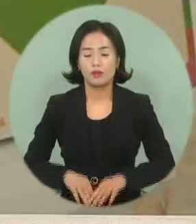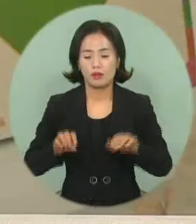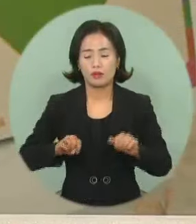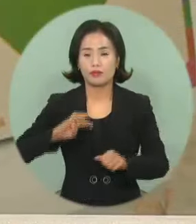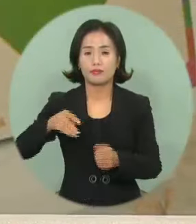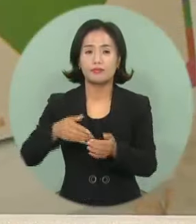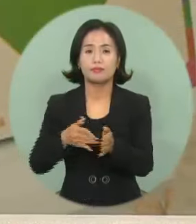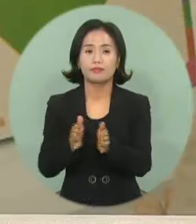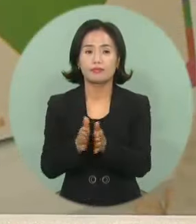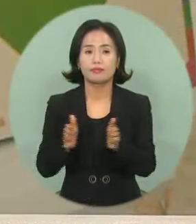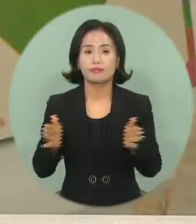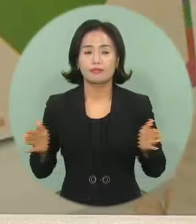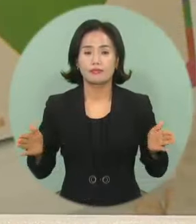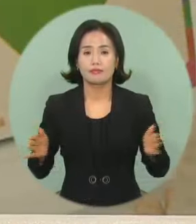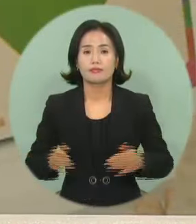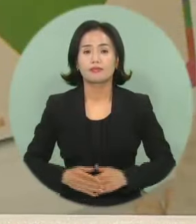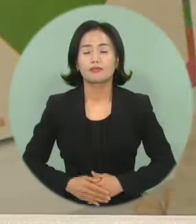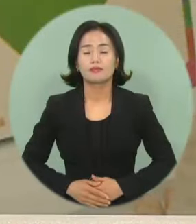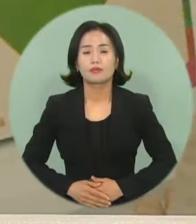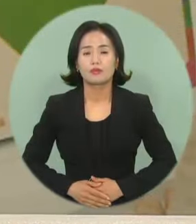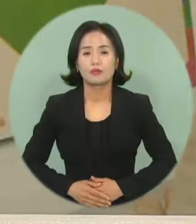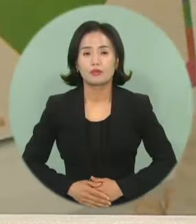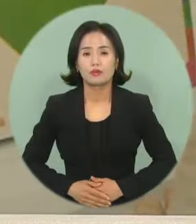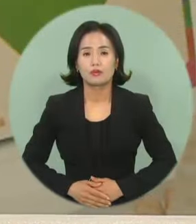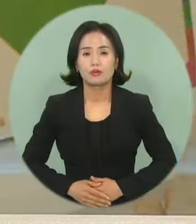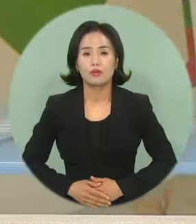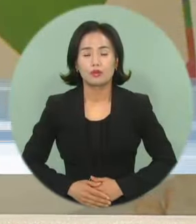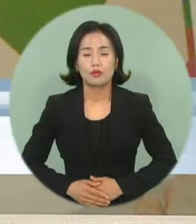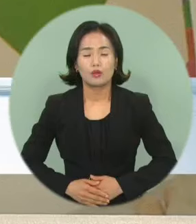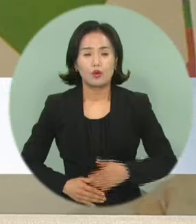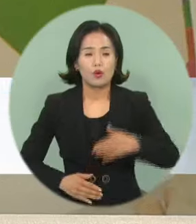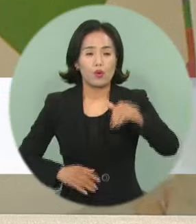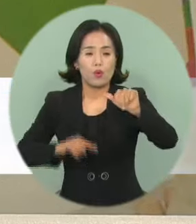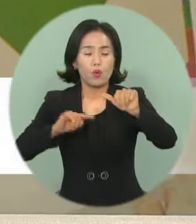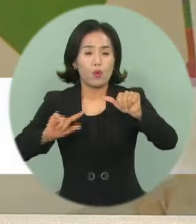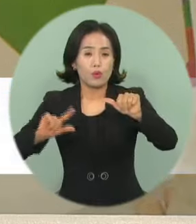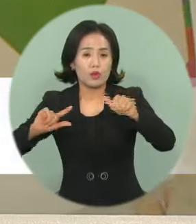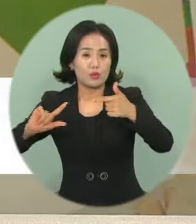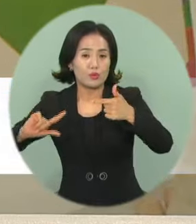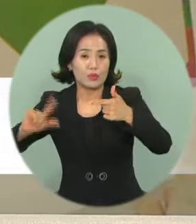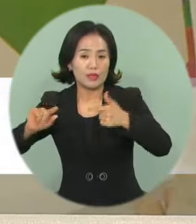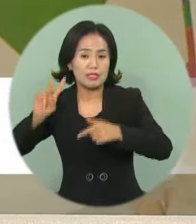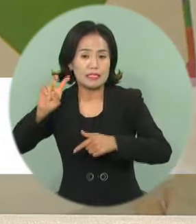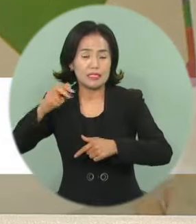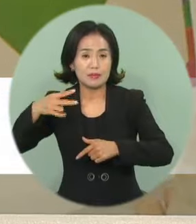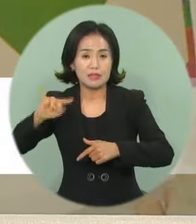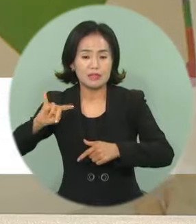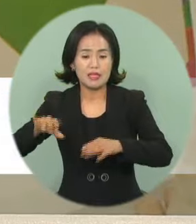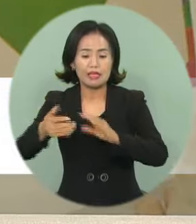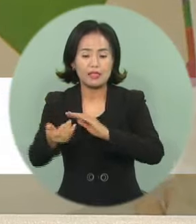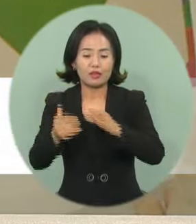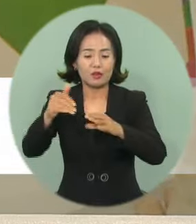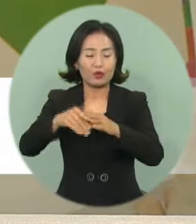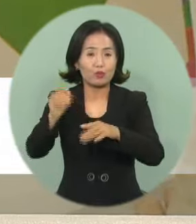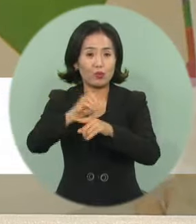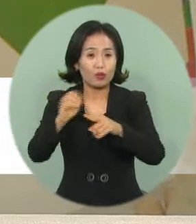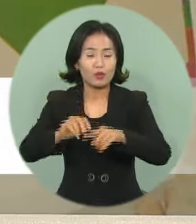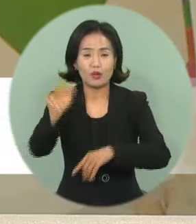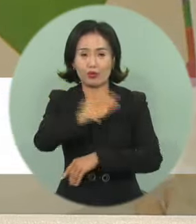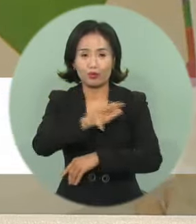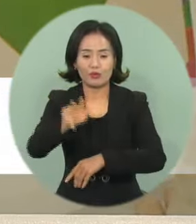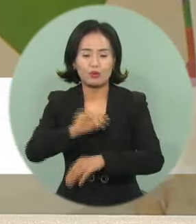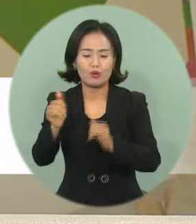여러분 안녕하십니까? 광주 MBC 뉴스데스크입니다. 지난 6일까지 이틀간 진행된 22대 총선 사전투표율이